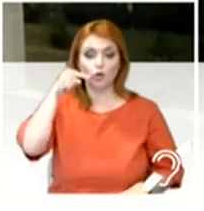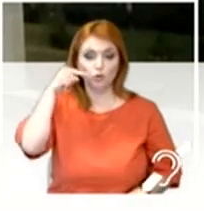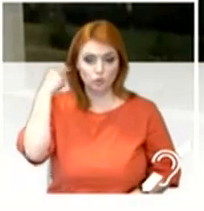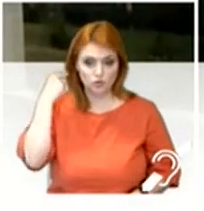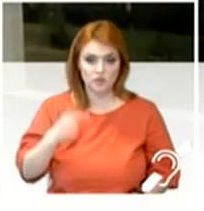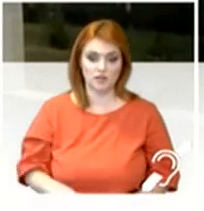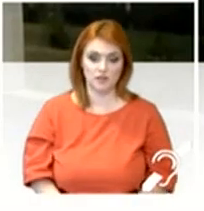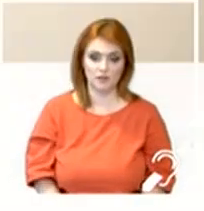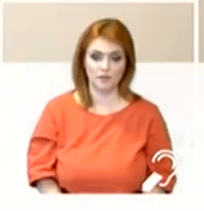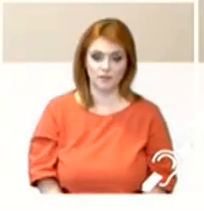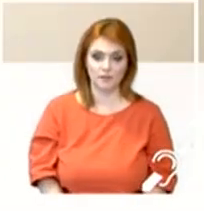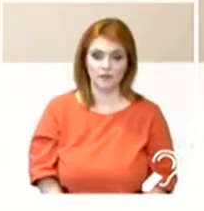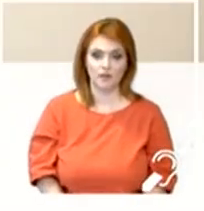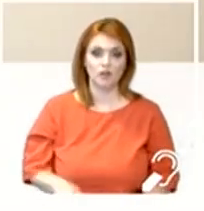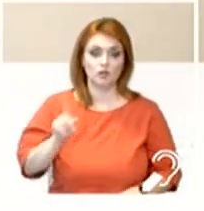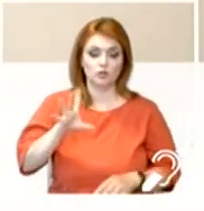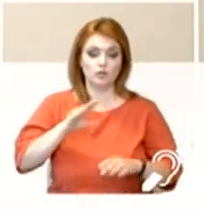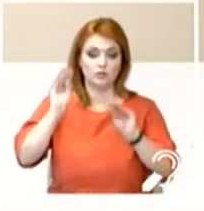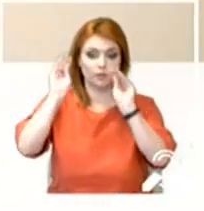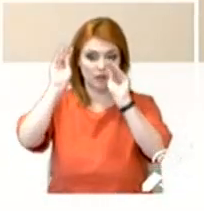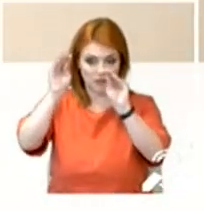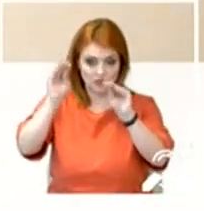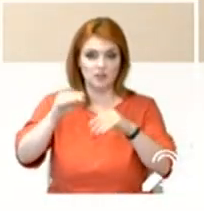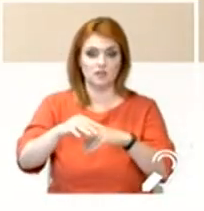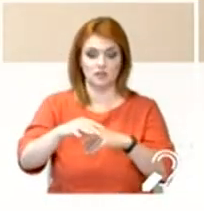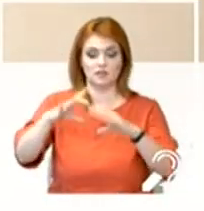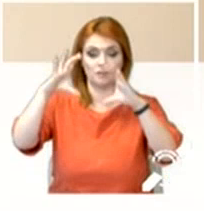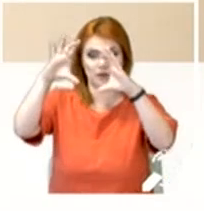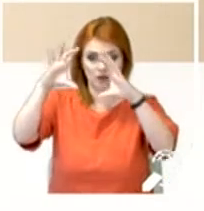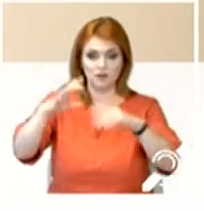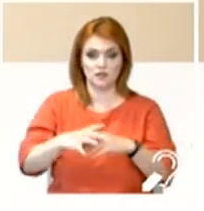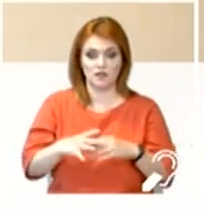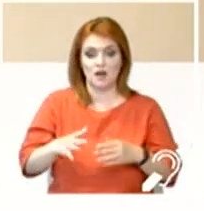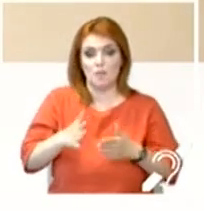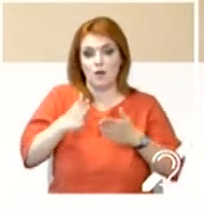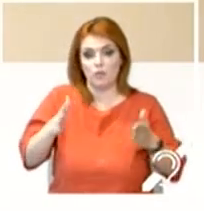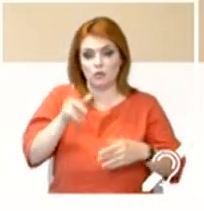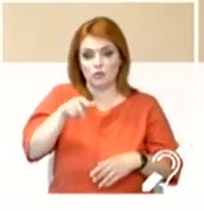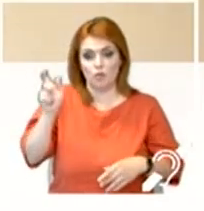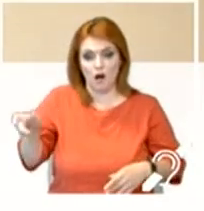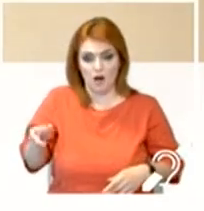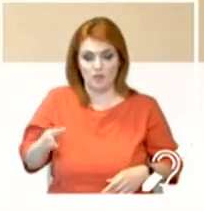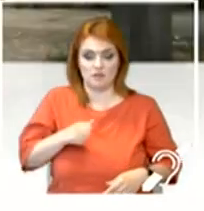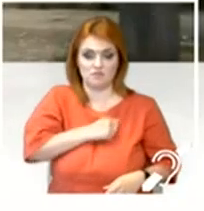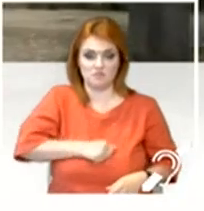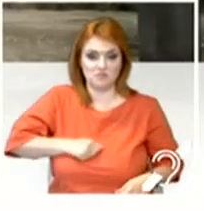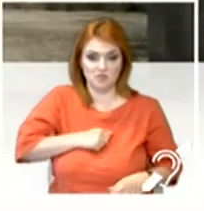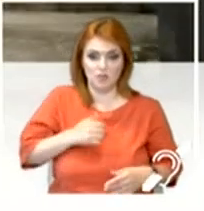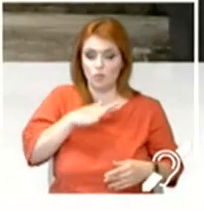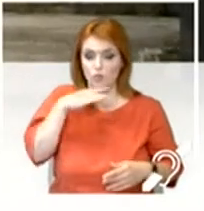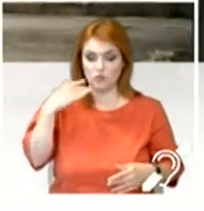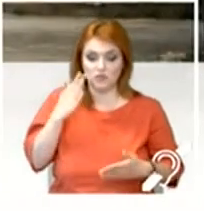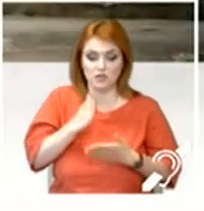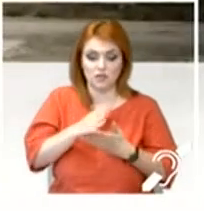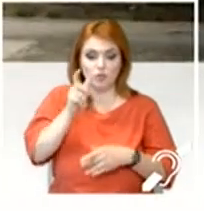suveranitatea Federației Ruse. Instalarea gravurii a stârnit însă nemulțumiri în rândul unor enoriași care acum refuză să mai meargă la biserică.